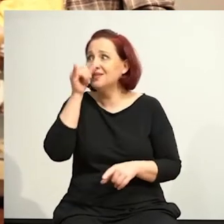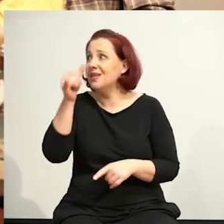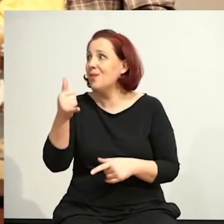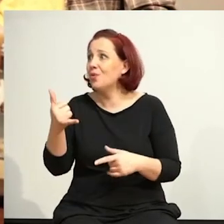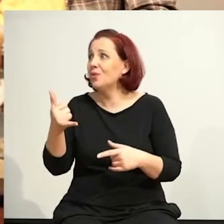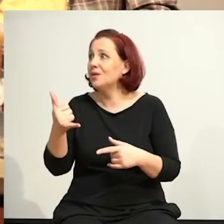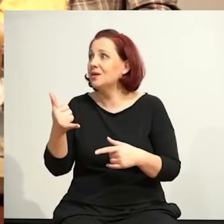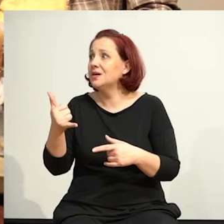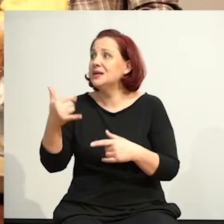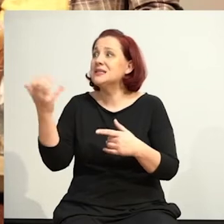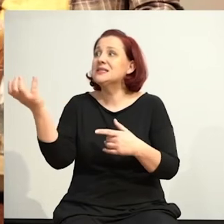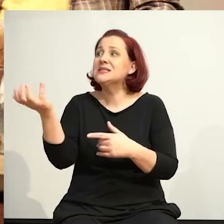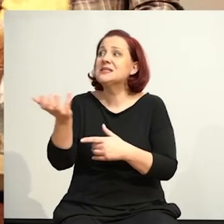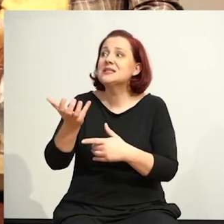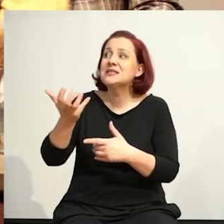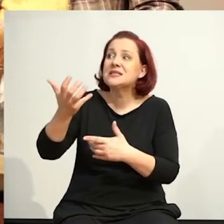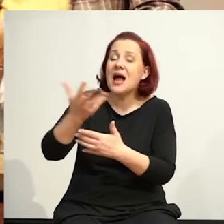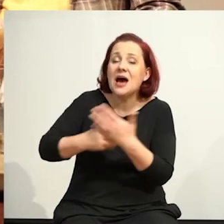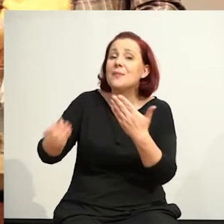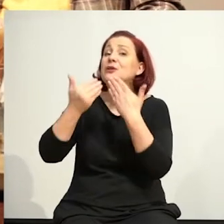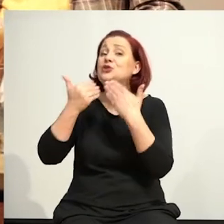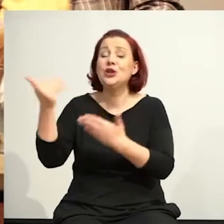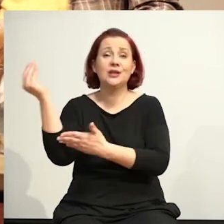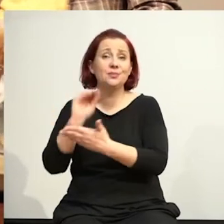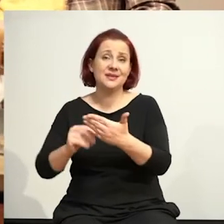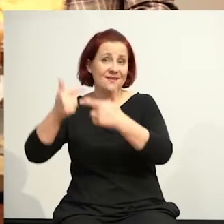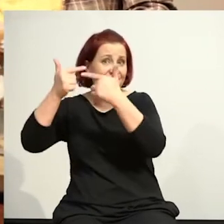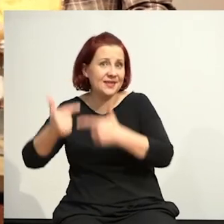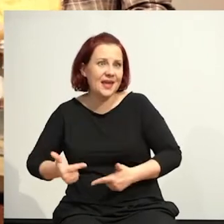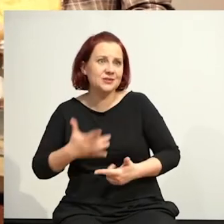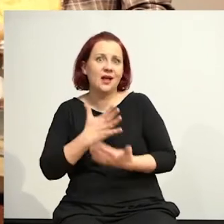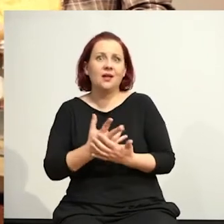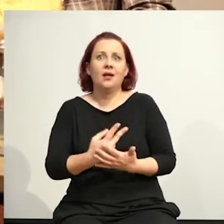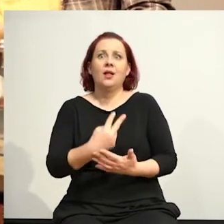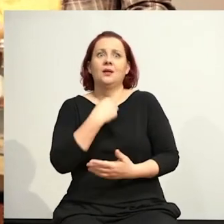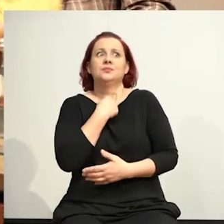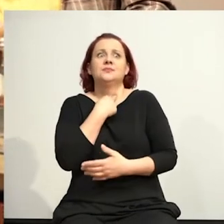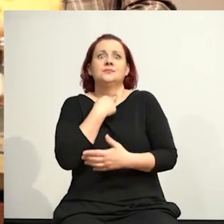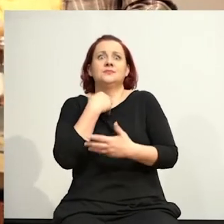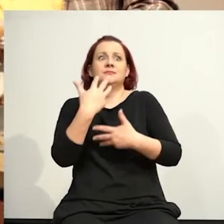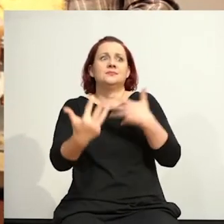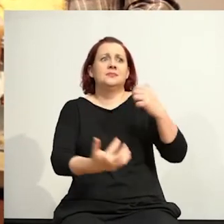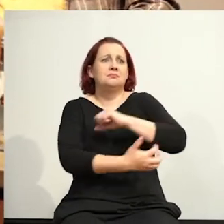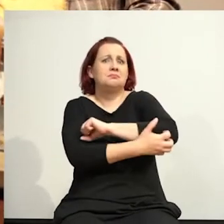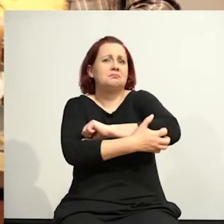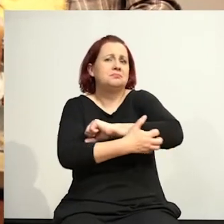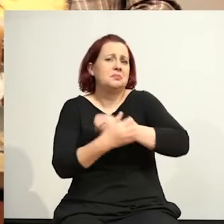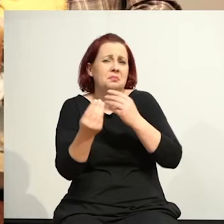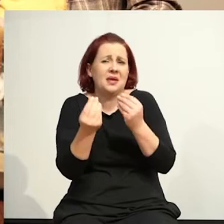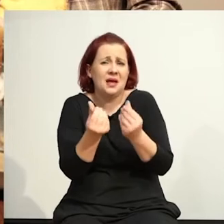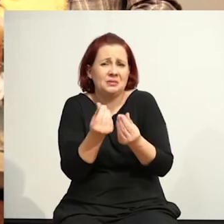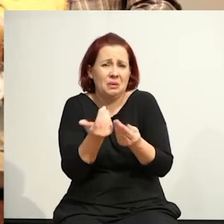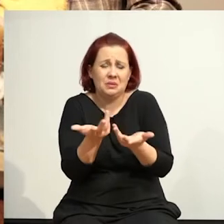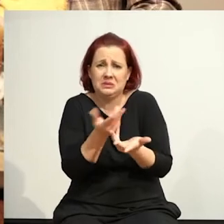tym, co kochał, czyli pisaniem. Wobec tego skazany na nieuchronną nędzę materialną. I